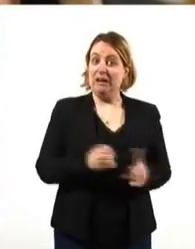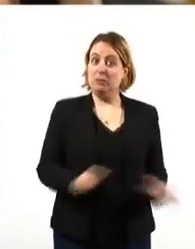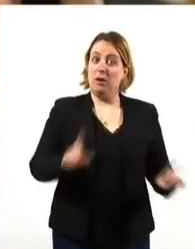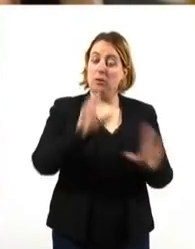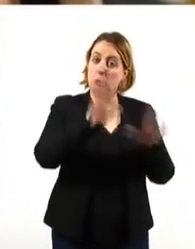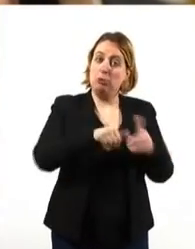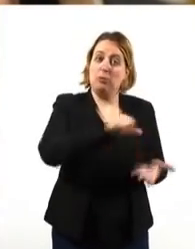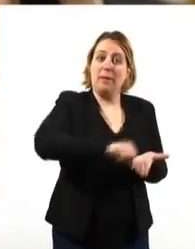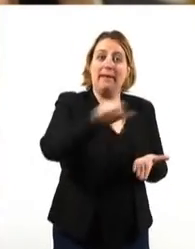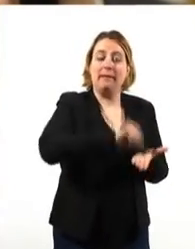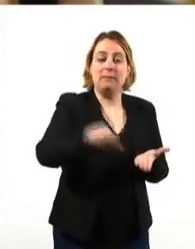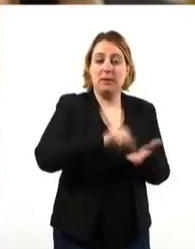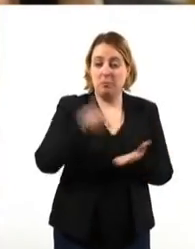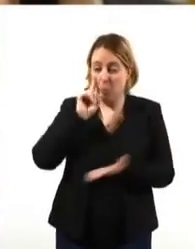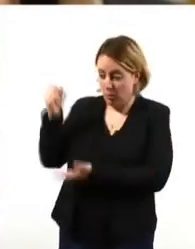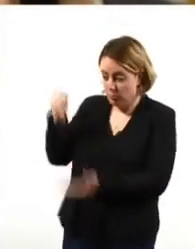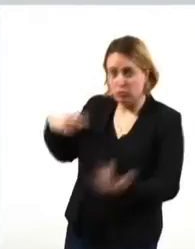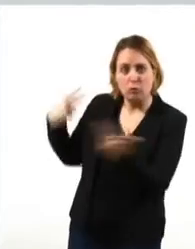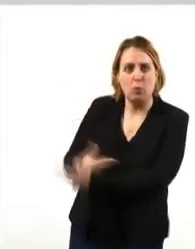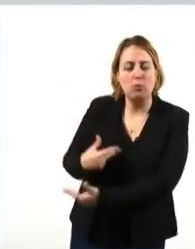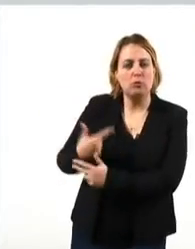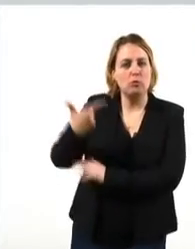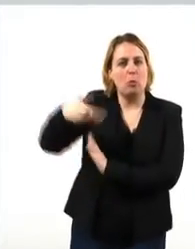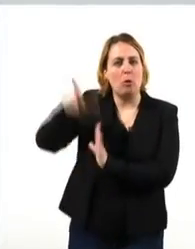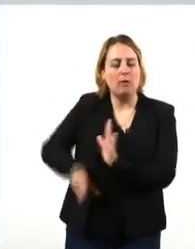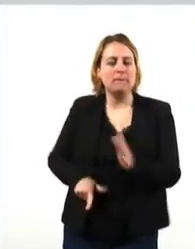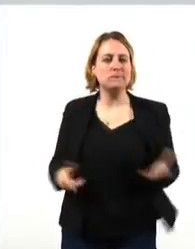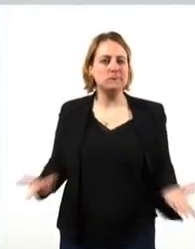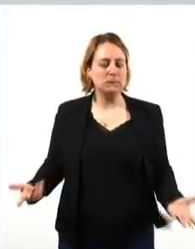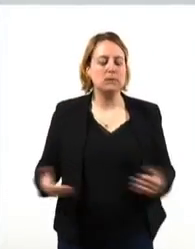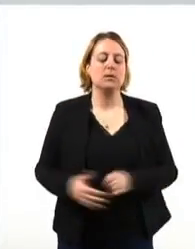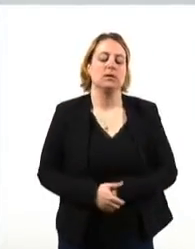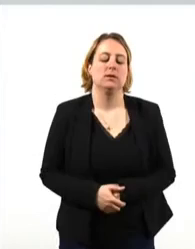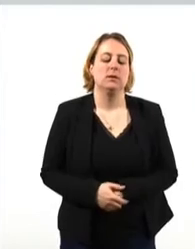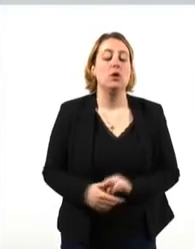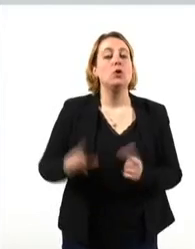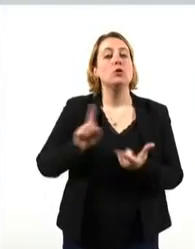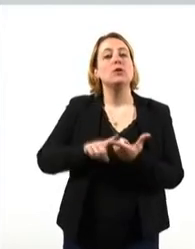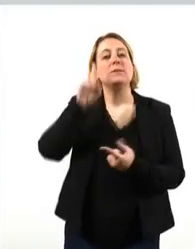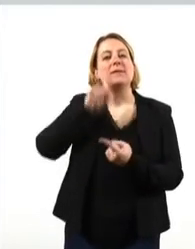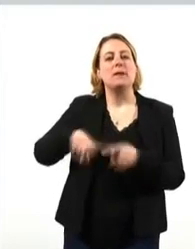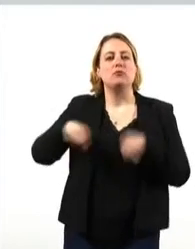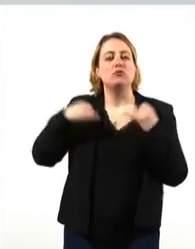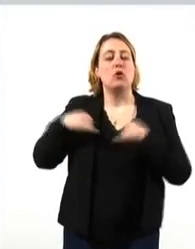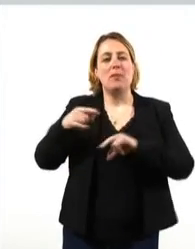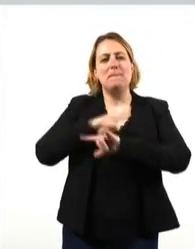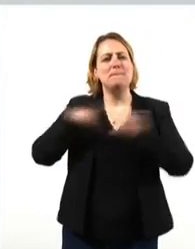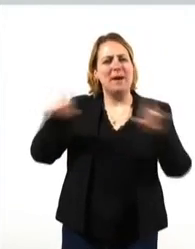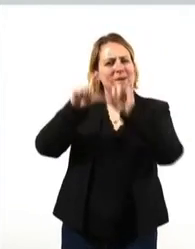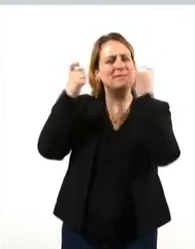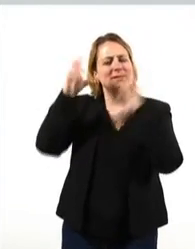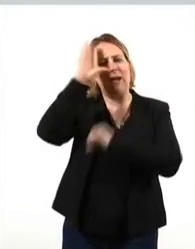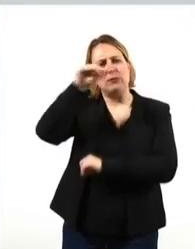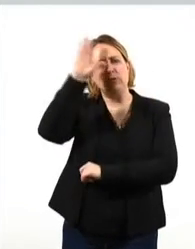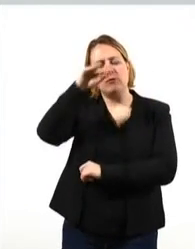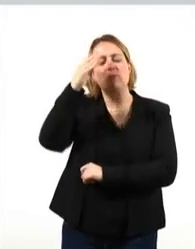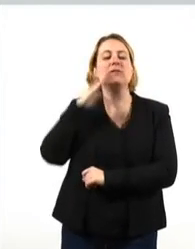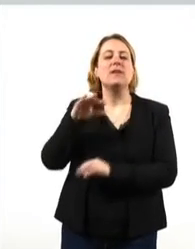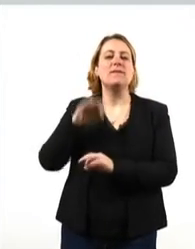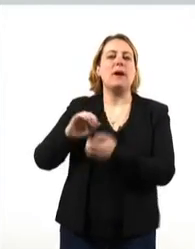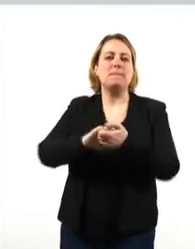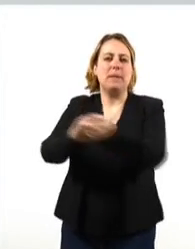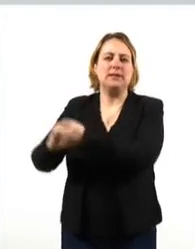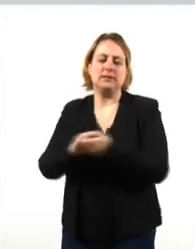Ensuite, il y a quelque chose pour les jeunes qui ne sont pas étudiants. Alors, on sait que, du coup, dans le cadre du pacte des